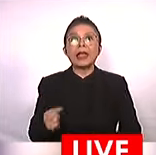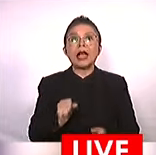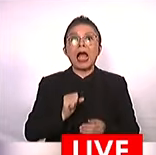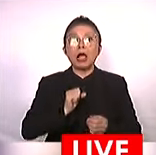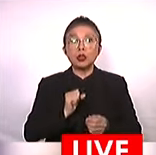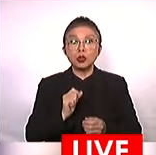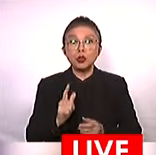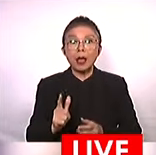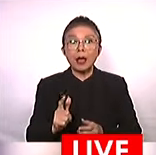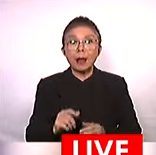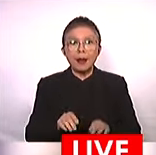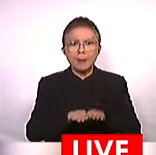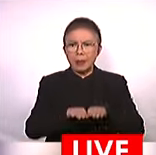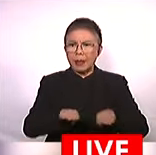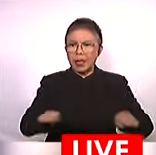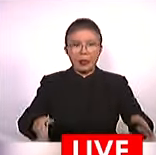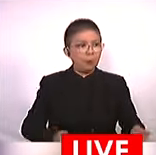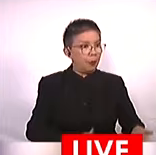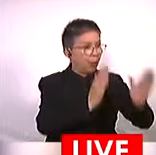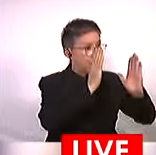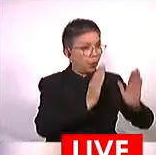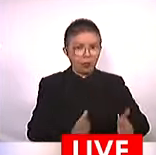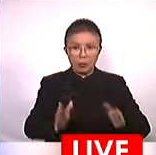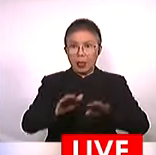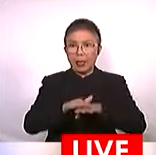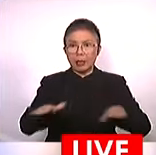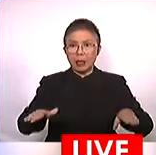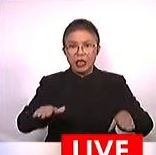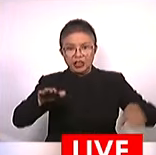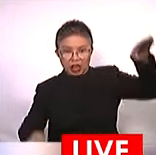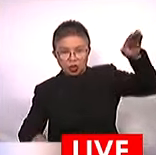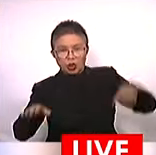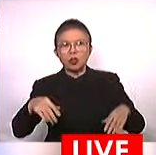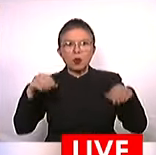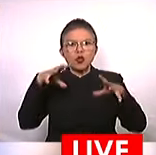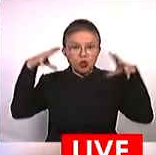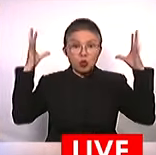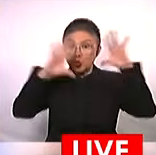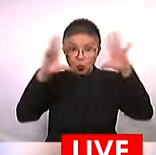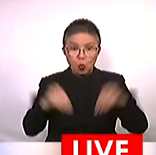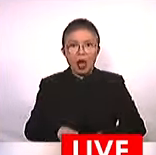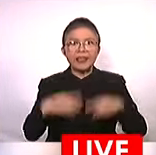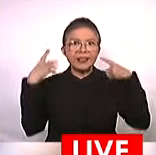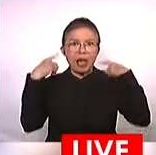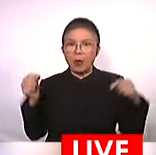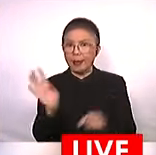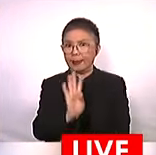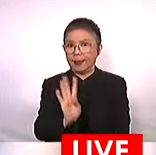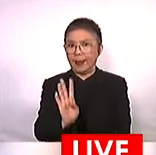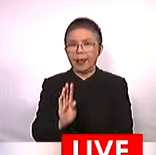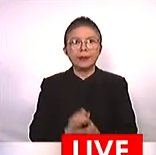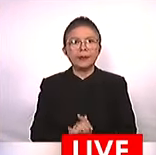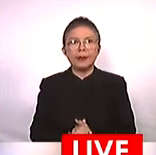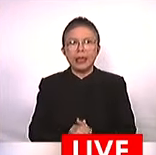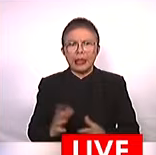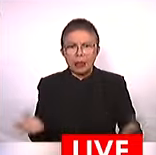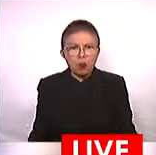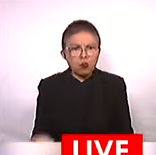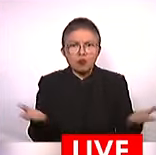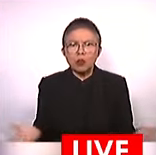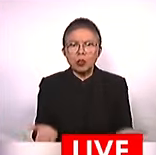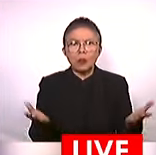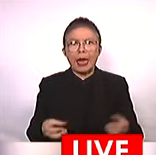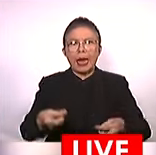lanjutkan juga pemerataan pembangunan yang tidak lagi Jawa sentris kita genjot